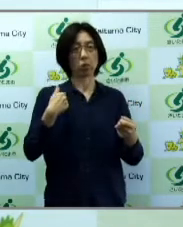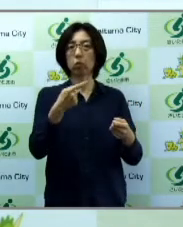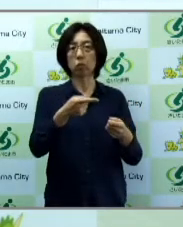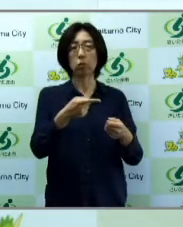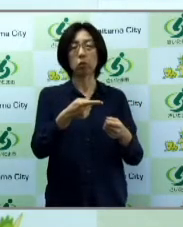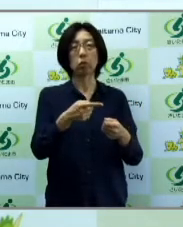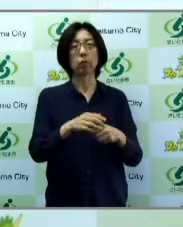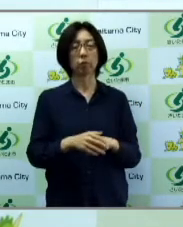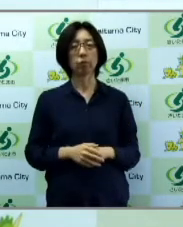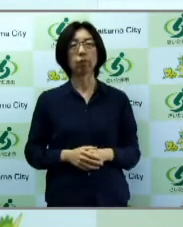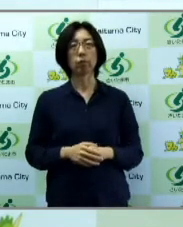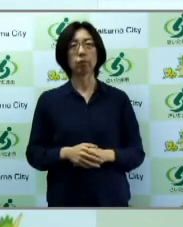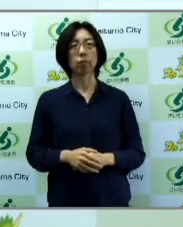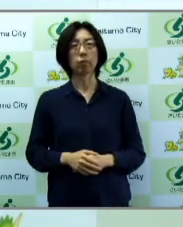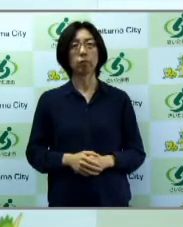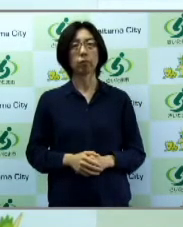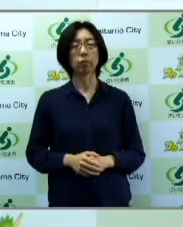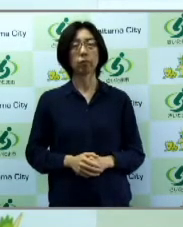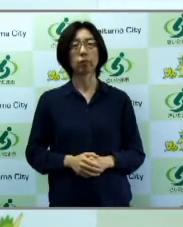ます。